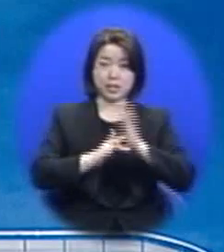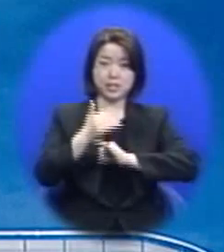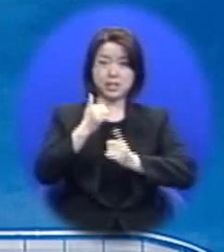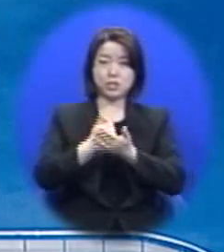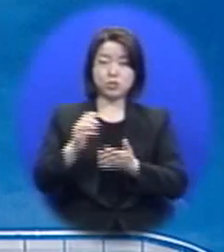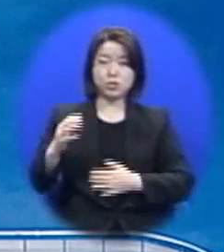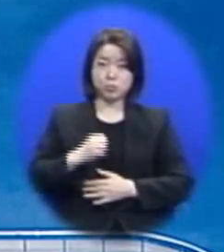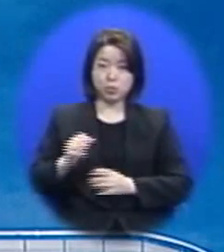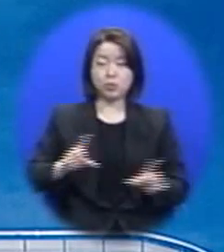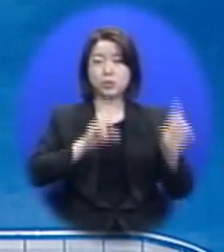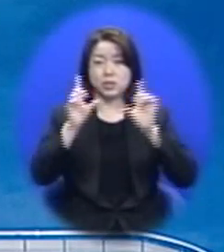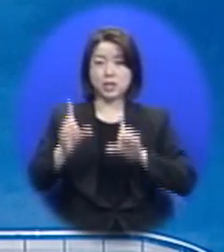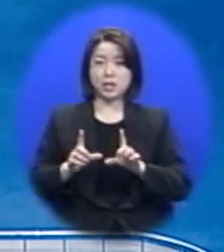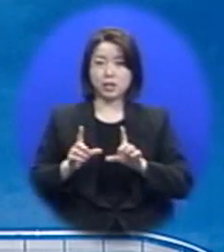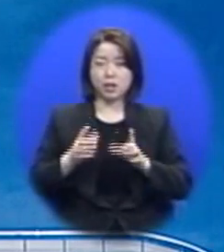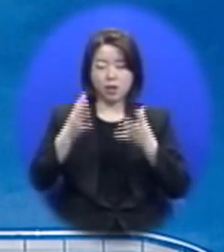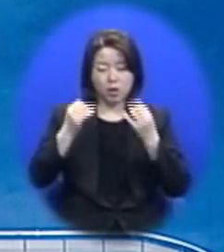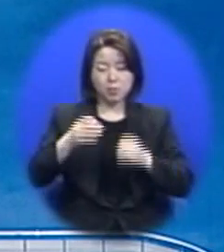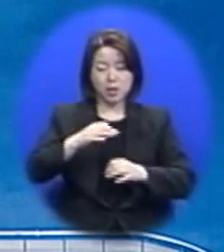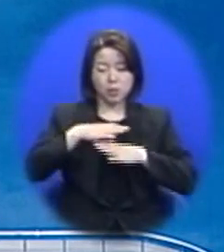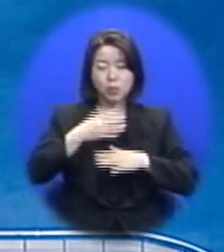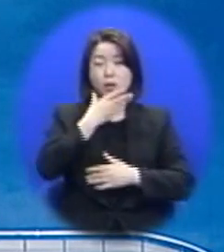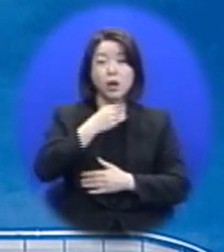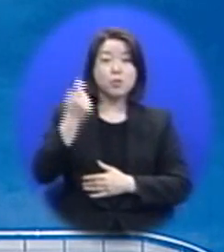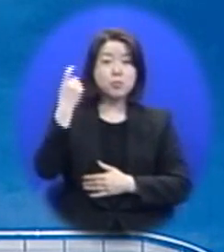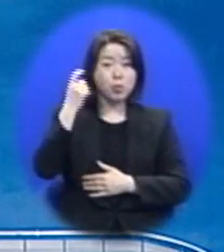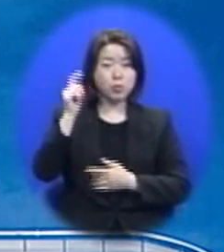예수님으로 사는 게 얼마나 놀라운 복음인지.